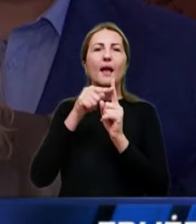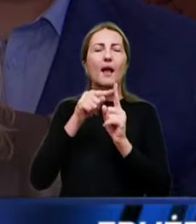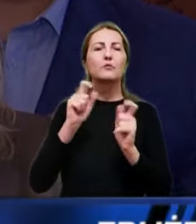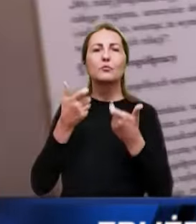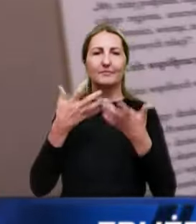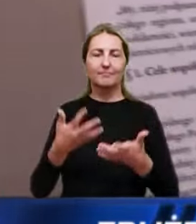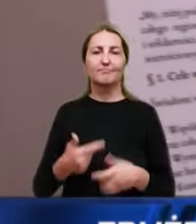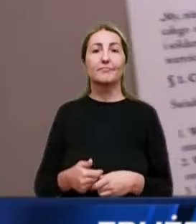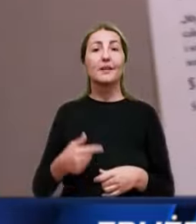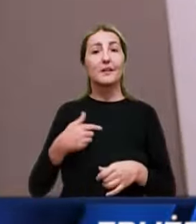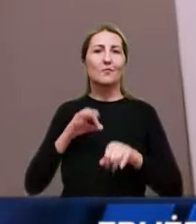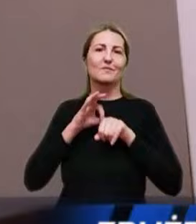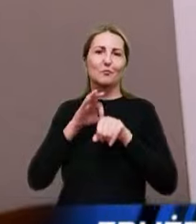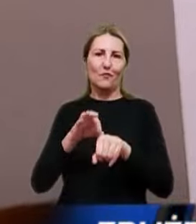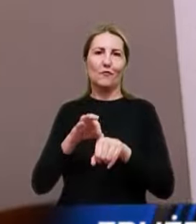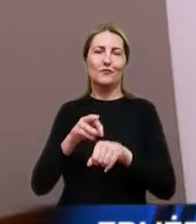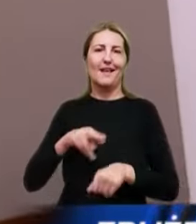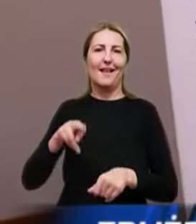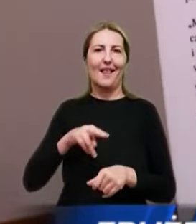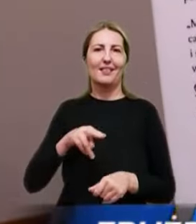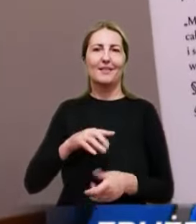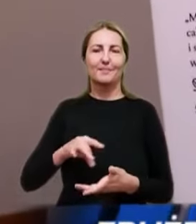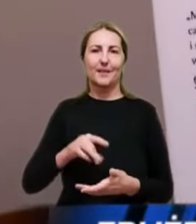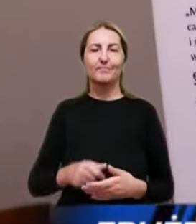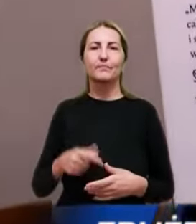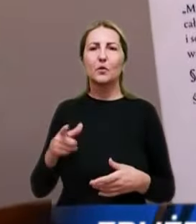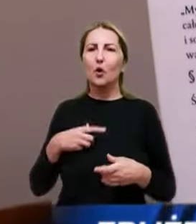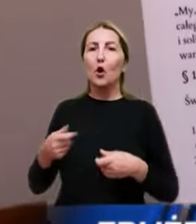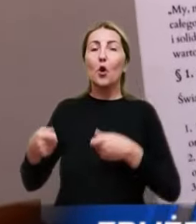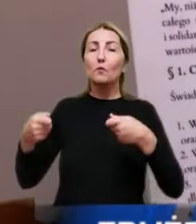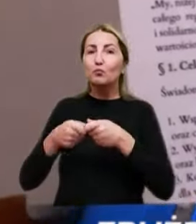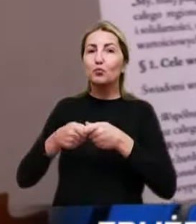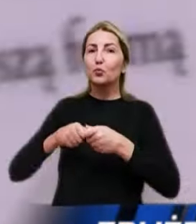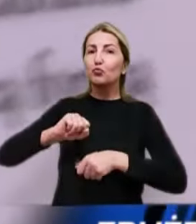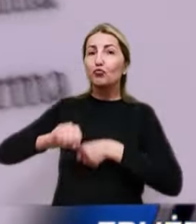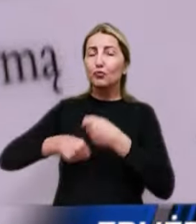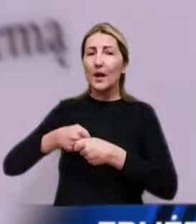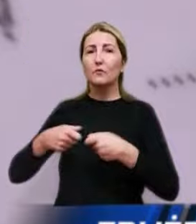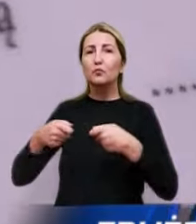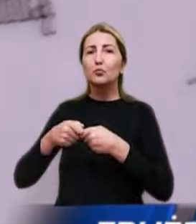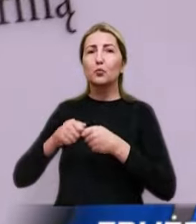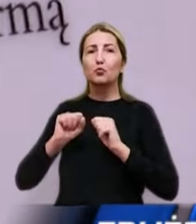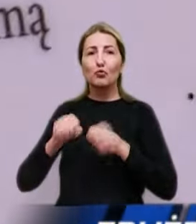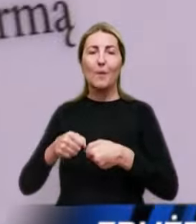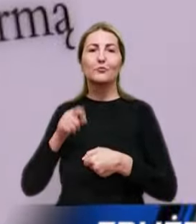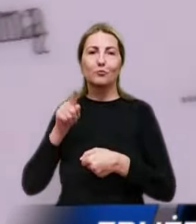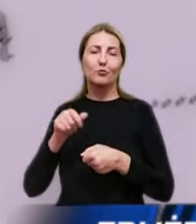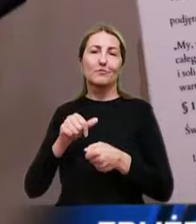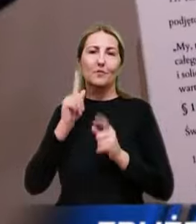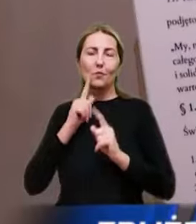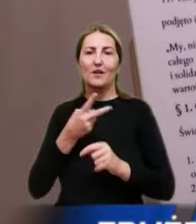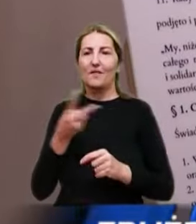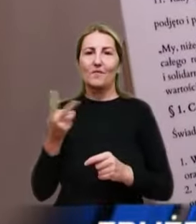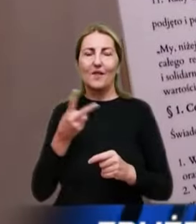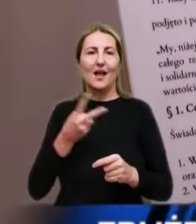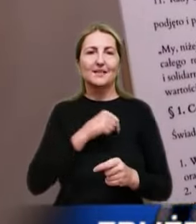rad gmin. Synergia to jest coś, co jest w naturze tych dwóch samorządów i oczywiście